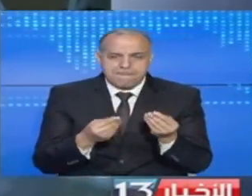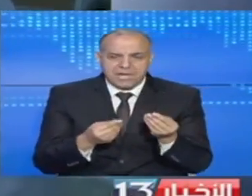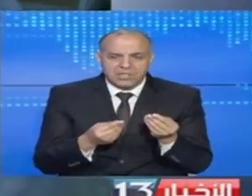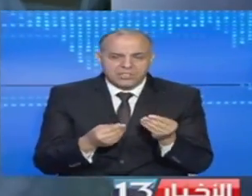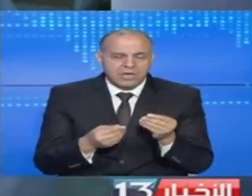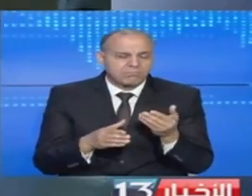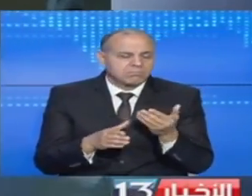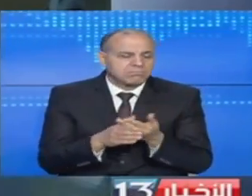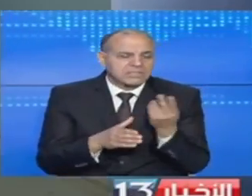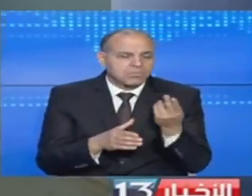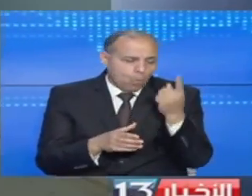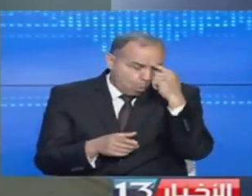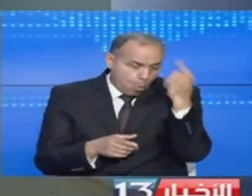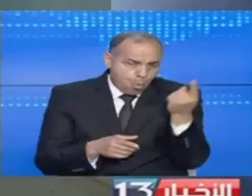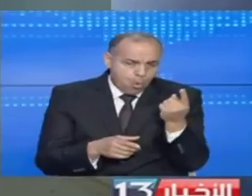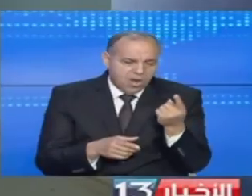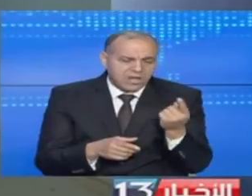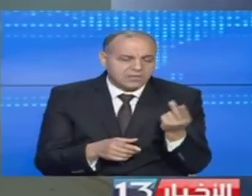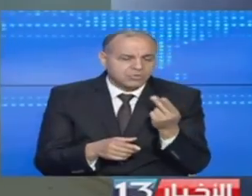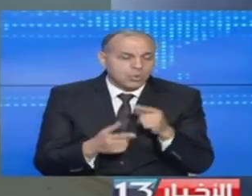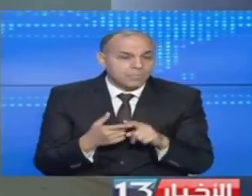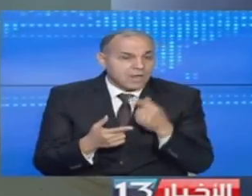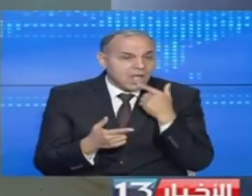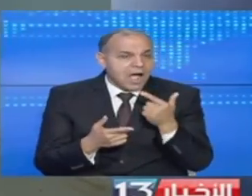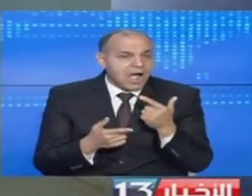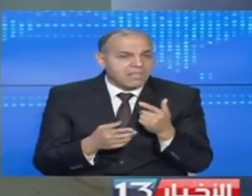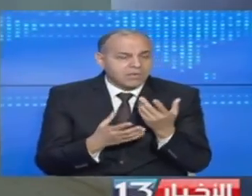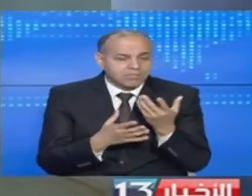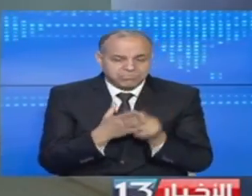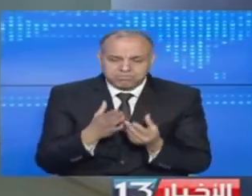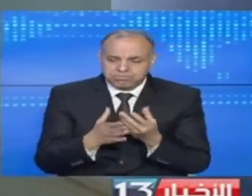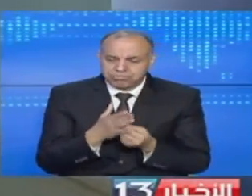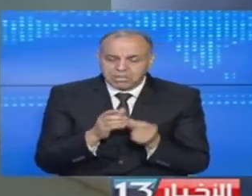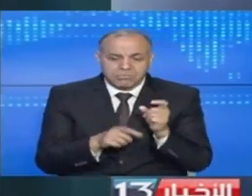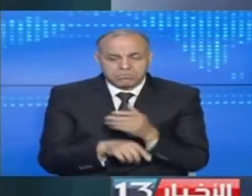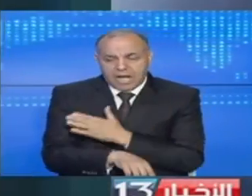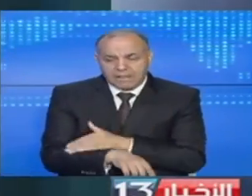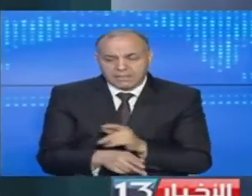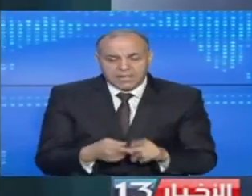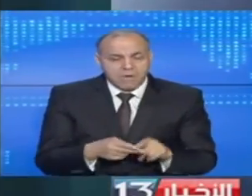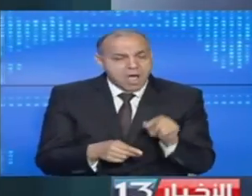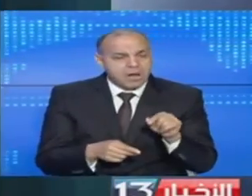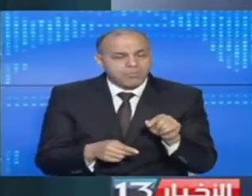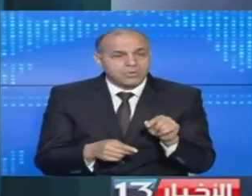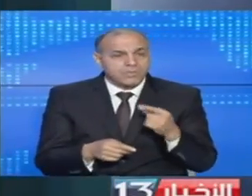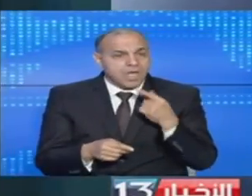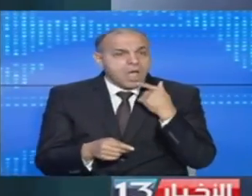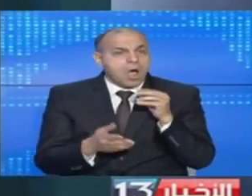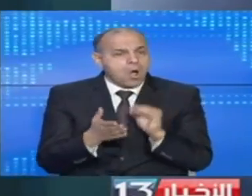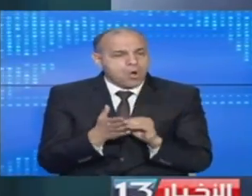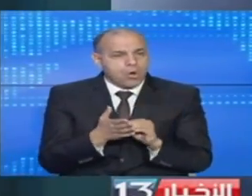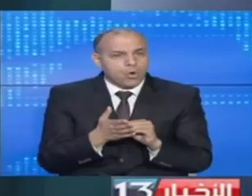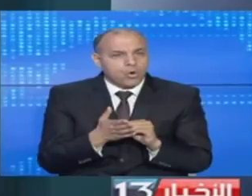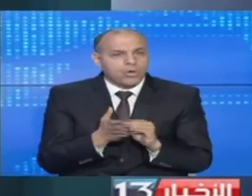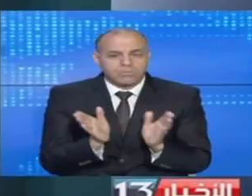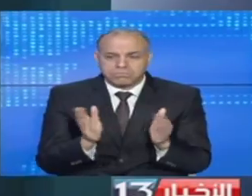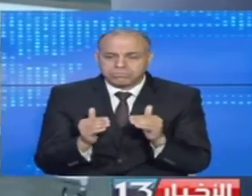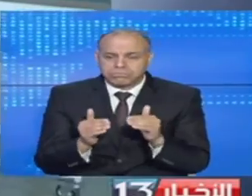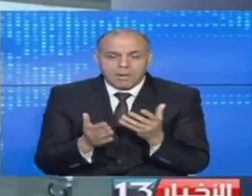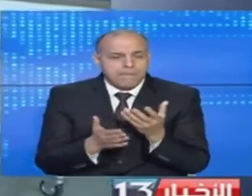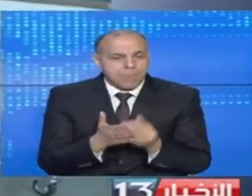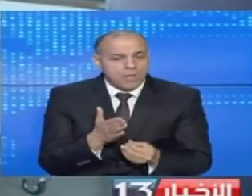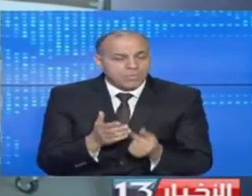المؤسسات الاستشفائيه بالاشياء لفقدان الموارد البشريه الضروريه وكذلك التجهيزات